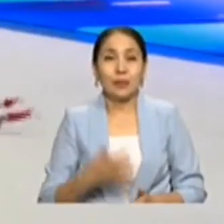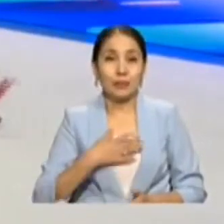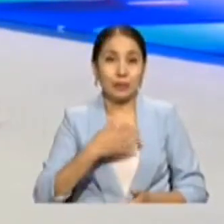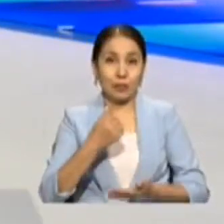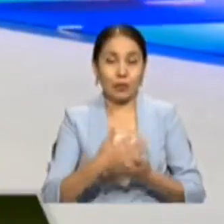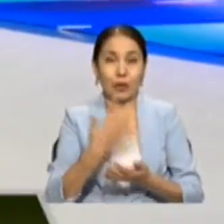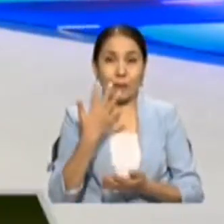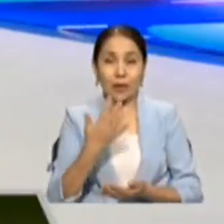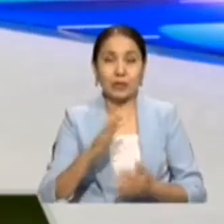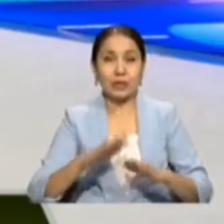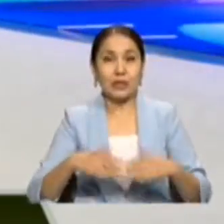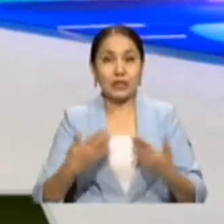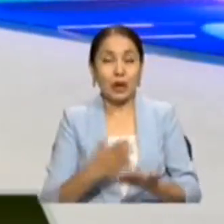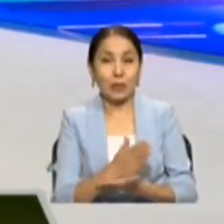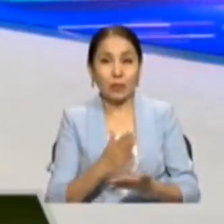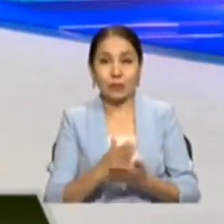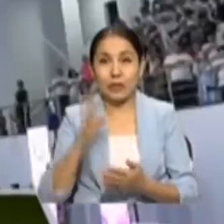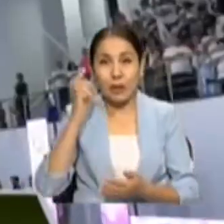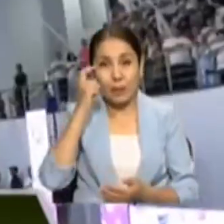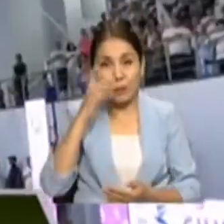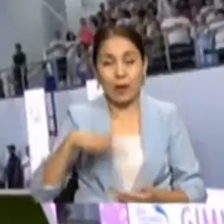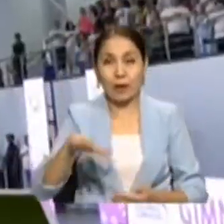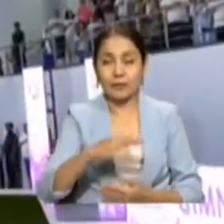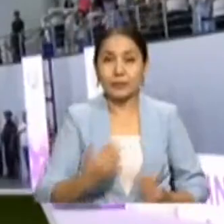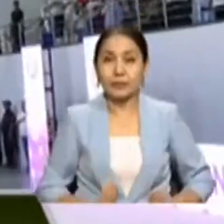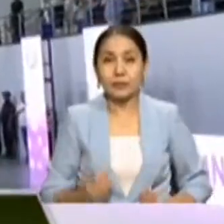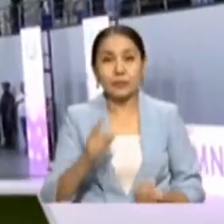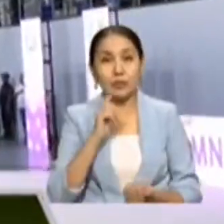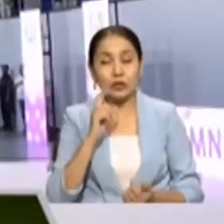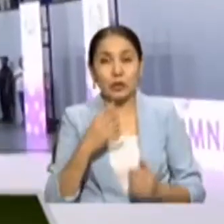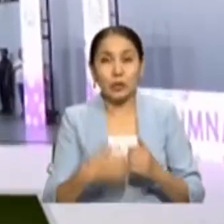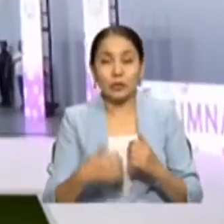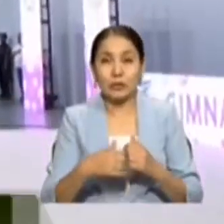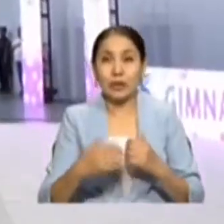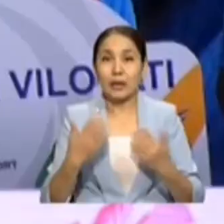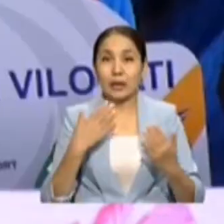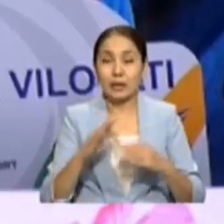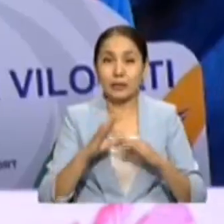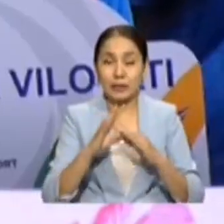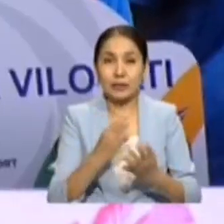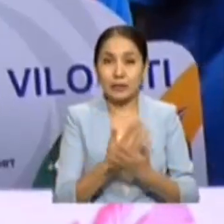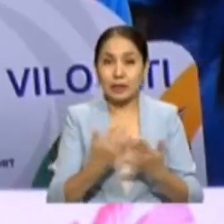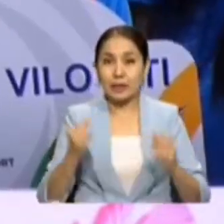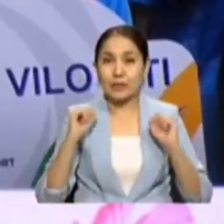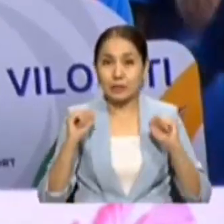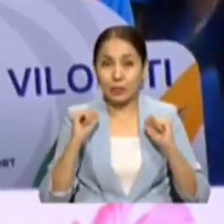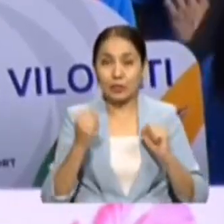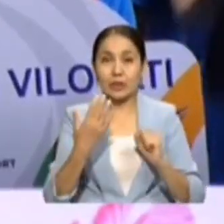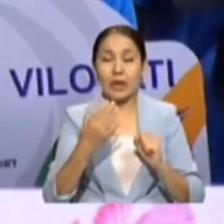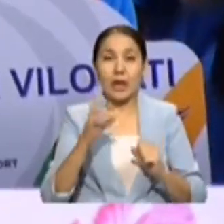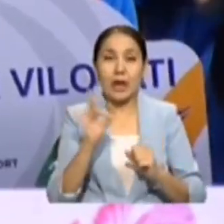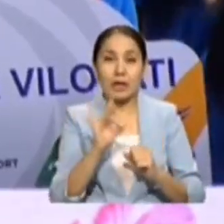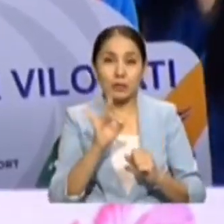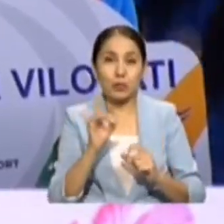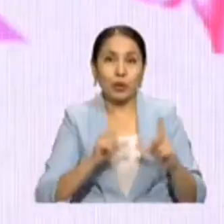Poytaxtimiz 5 tashabbus olimpiadasi doirasida mahallalarda istiqomat qiluvchi yoshlar o'rtasida gimnastrada sport tur bo'yicha respublika bosqichi